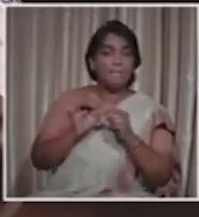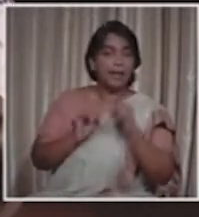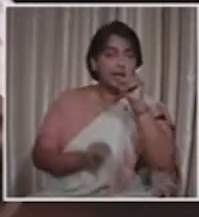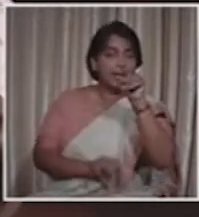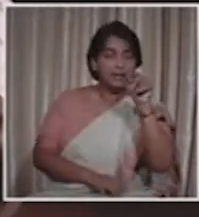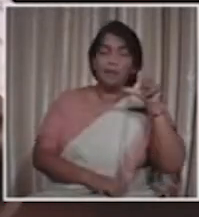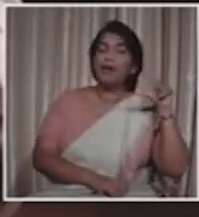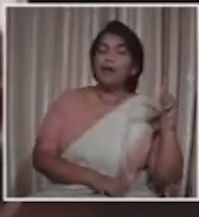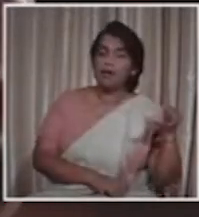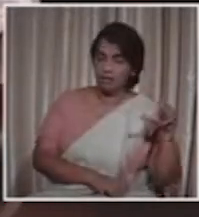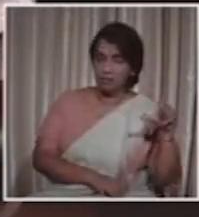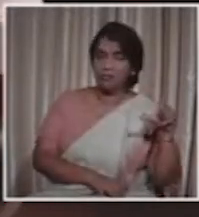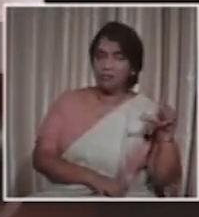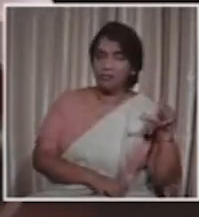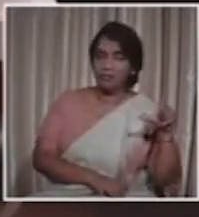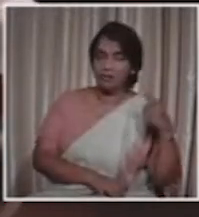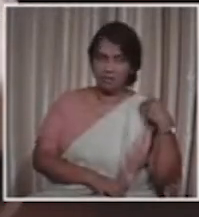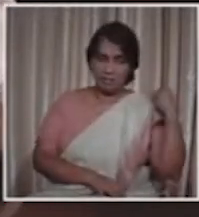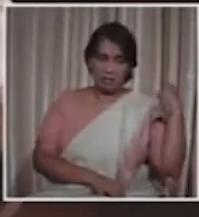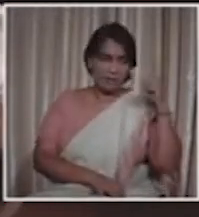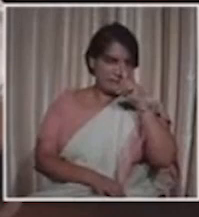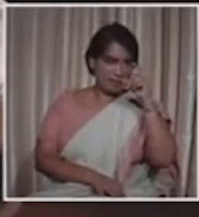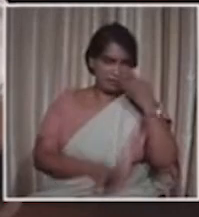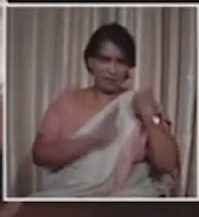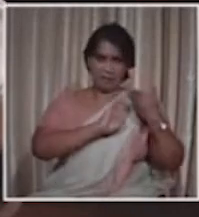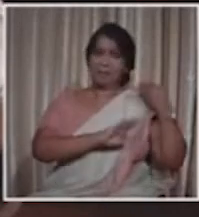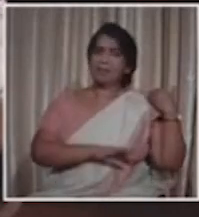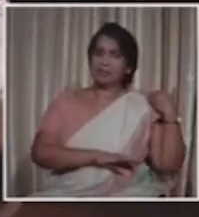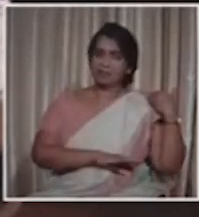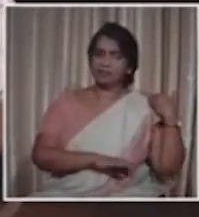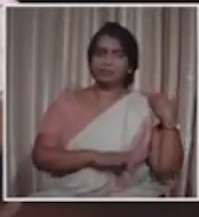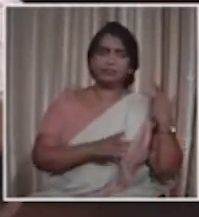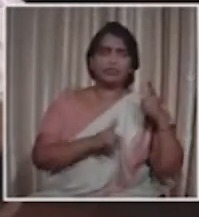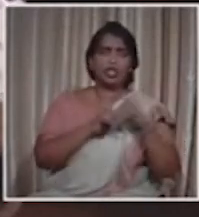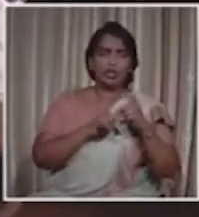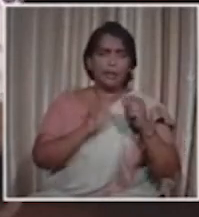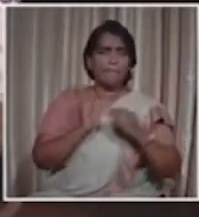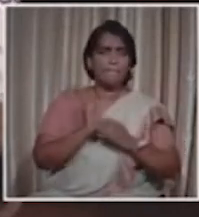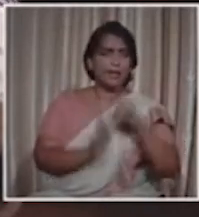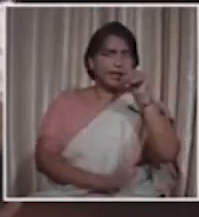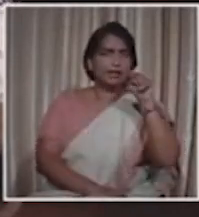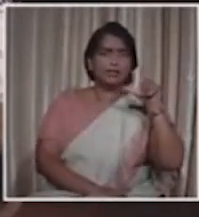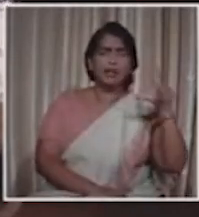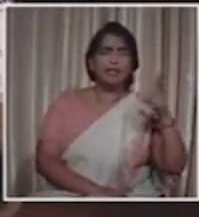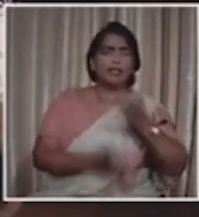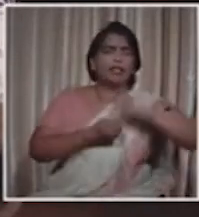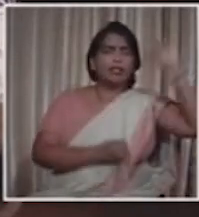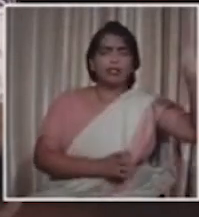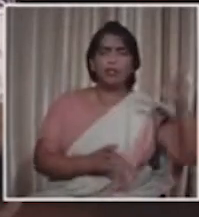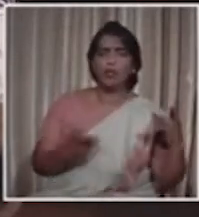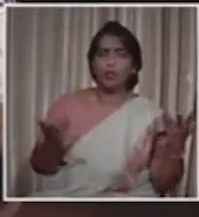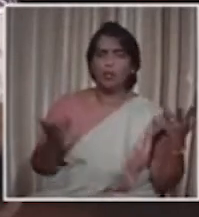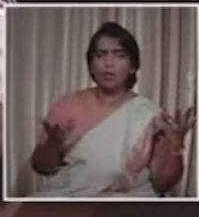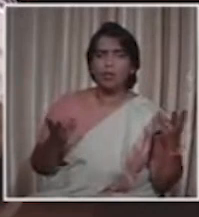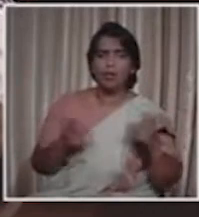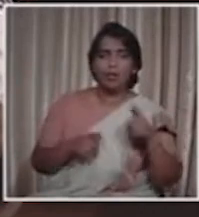1.7ක්. මේ වැඩි කාලයක් නෙමෙයි, මාස කිහිපයකට පෙර. කොහාටද ඒ ඩොලර් බිලියන 1.7 ගියේ? අංක ගණිත